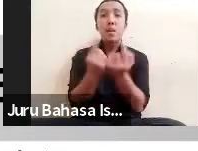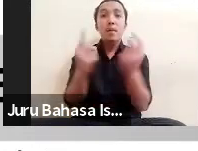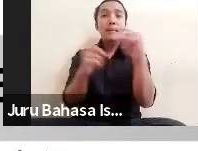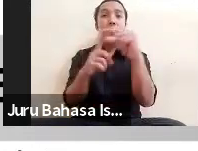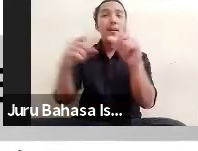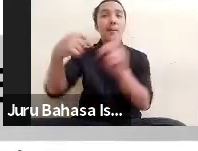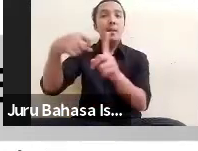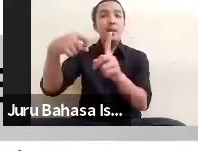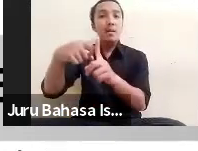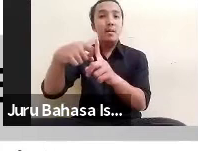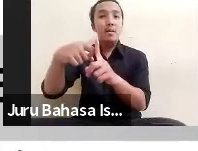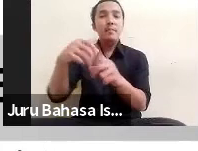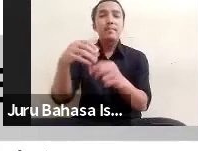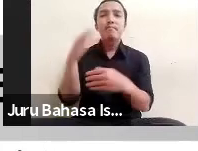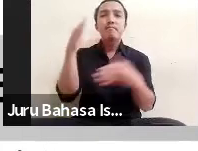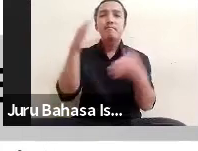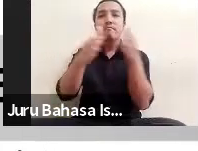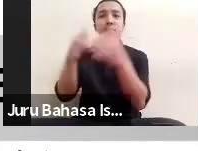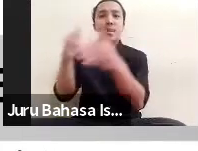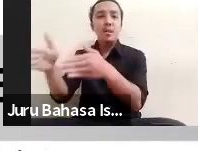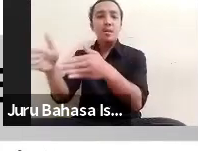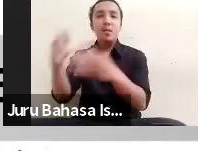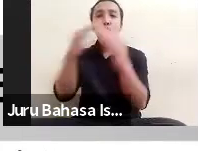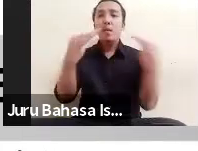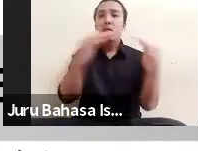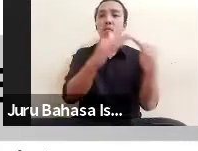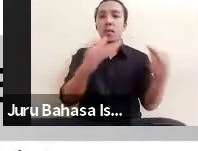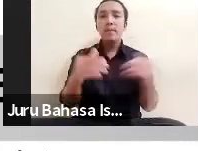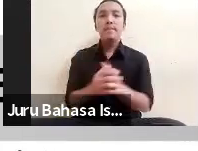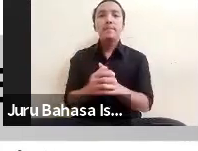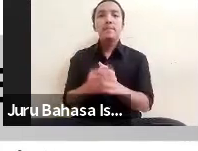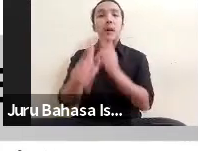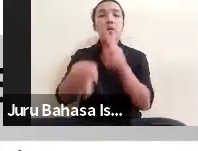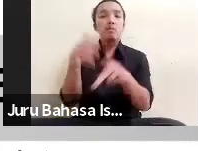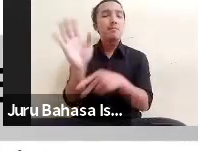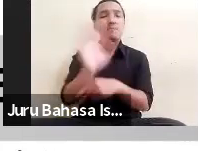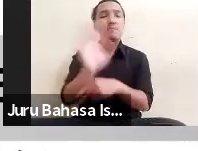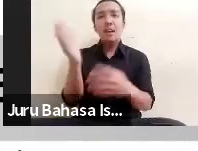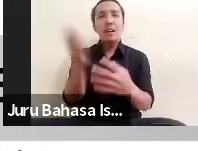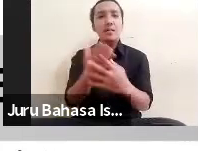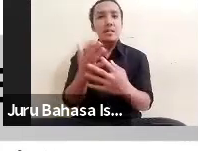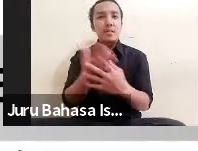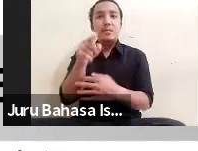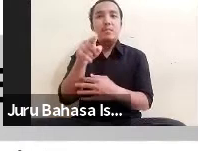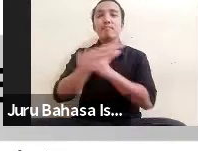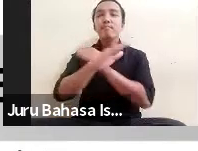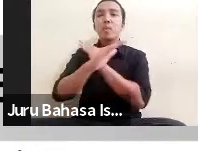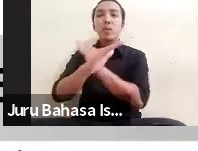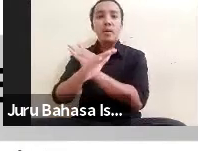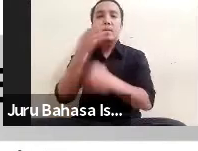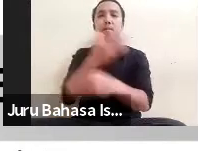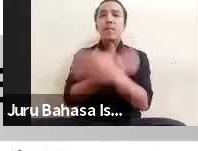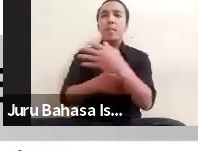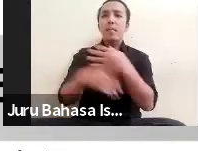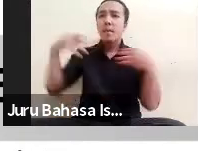tidak aksesibel, ini sama artinya juga tidak memberikan kesempatan kepada difabel untuk ikut dalam forum tersebut. Maka